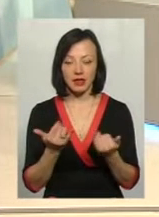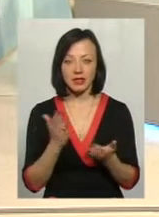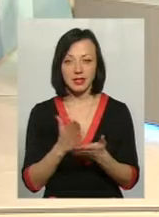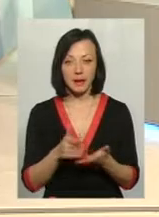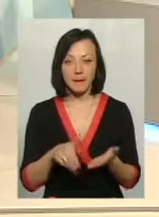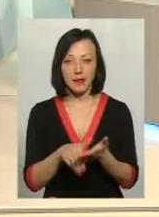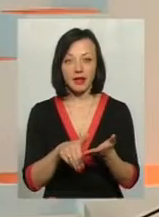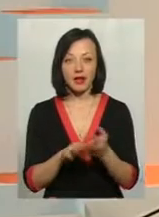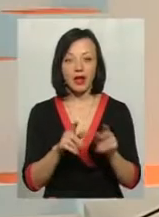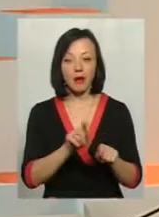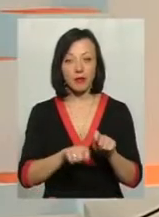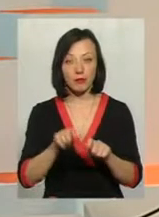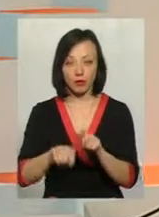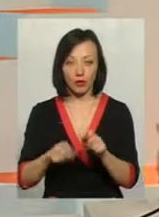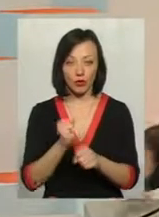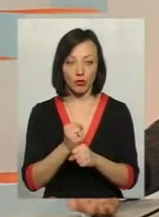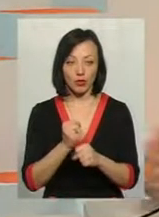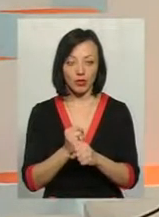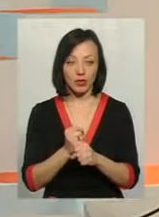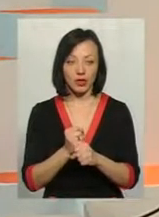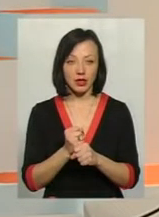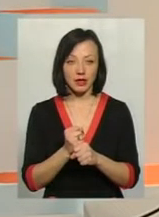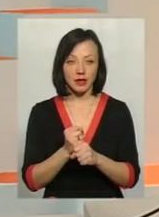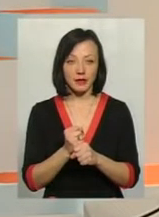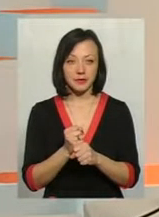як моніторити роботу тих